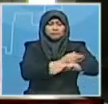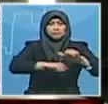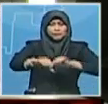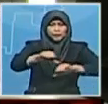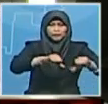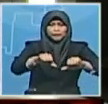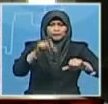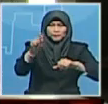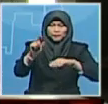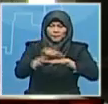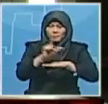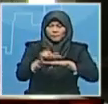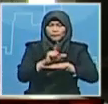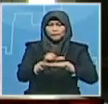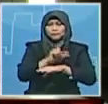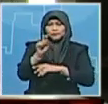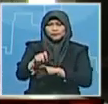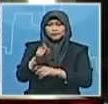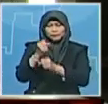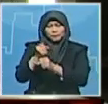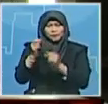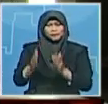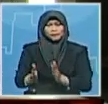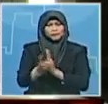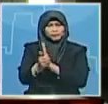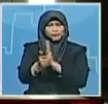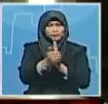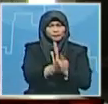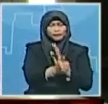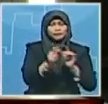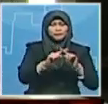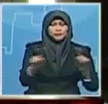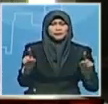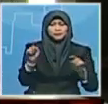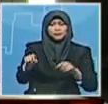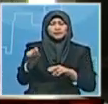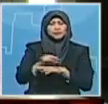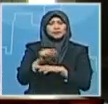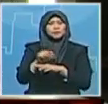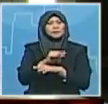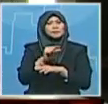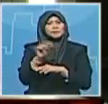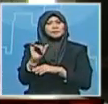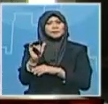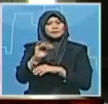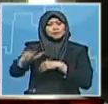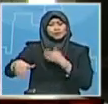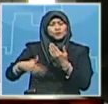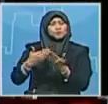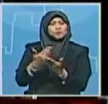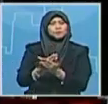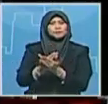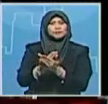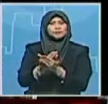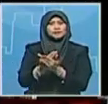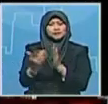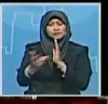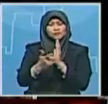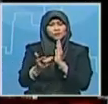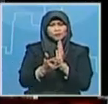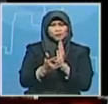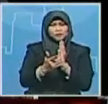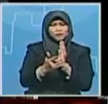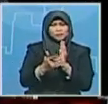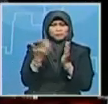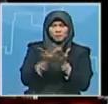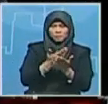kena latihkan bukan sahaja pekerja-pekerja mahir kita, tapi kita kena gunakan semua yang teknologi-teknologi